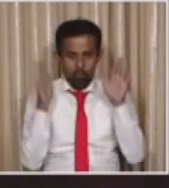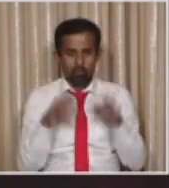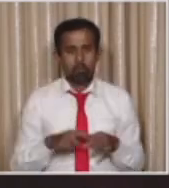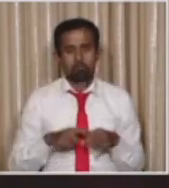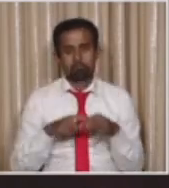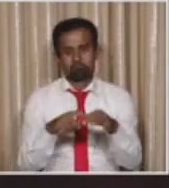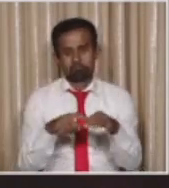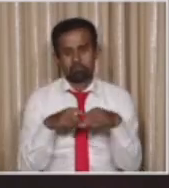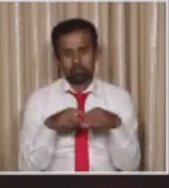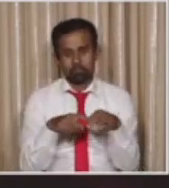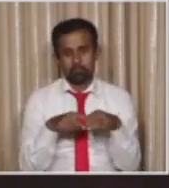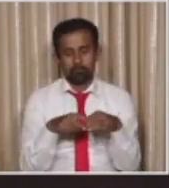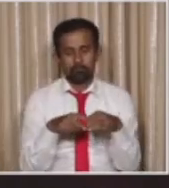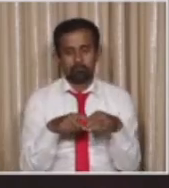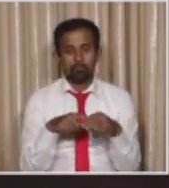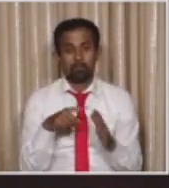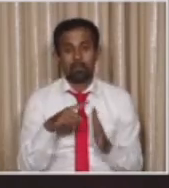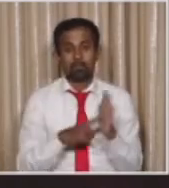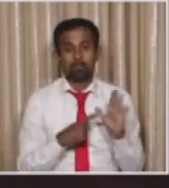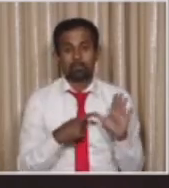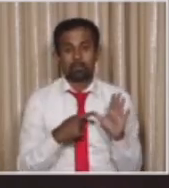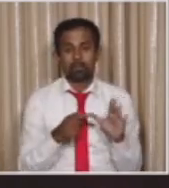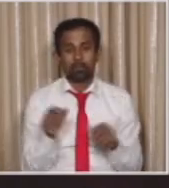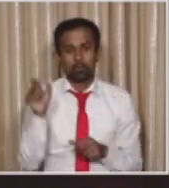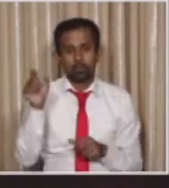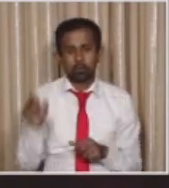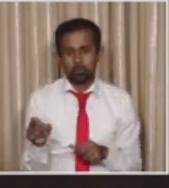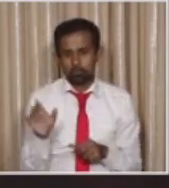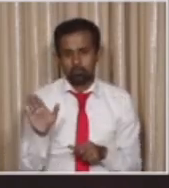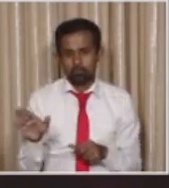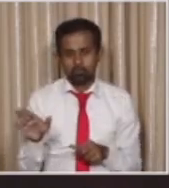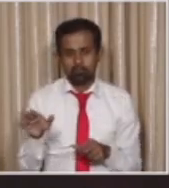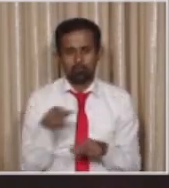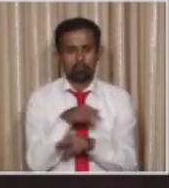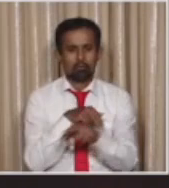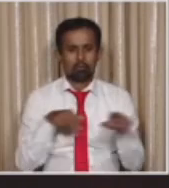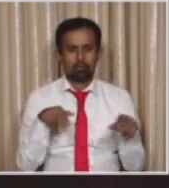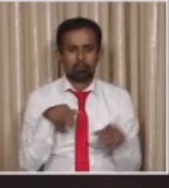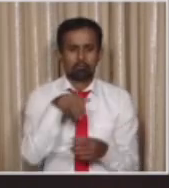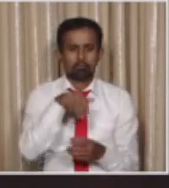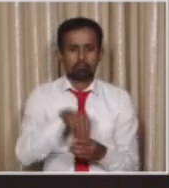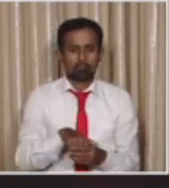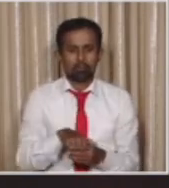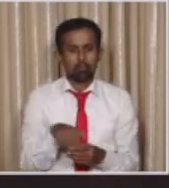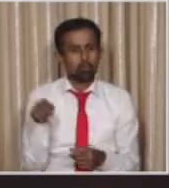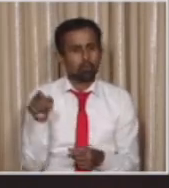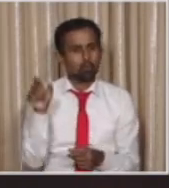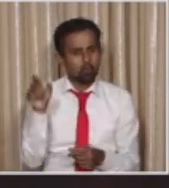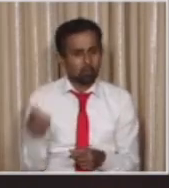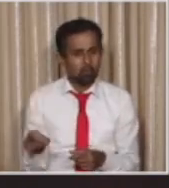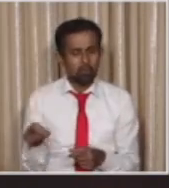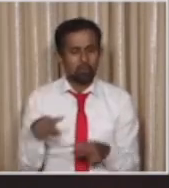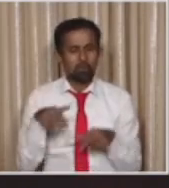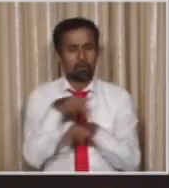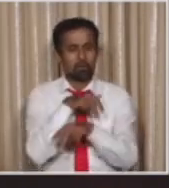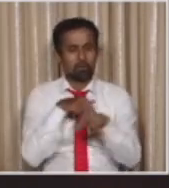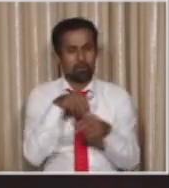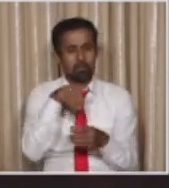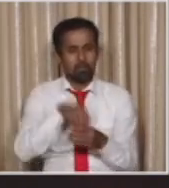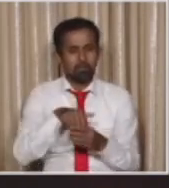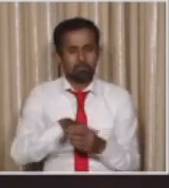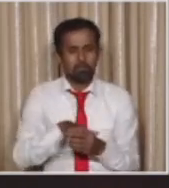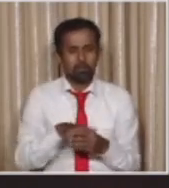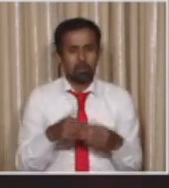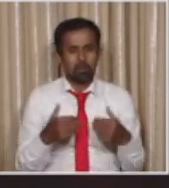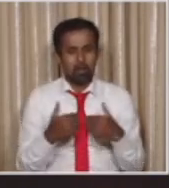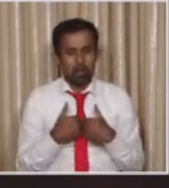करनवा जनक रत्नायक मेतितुमागे चर्यावन् तुल इतुमागे हेसरीम् रटा एतुले